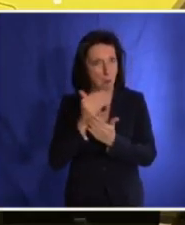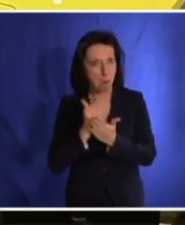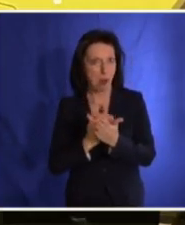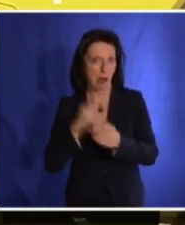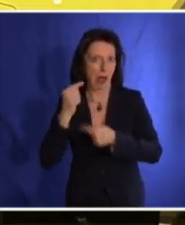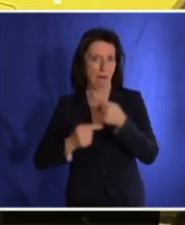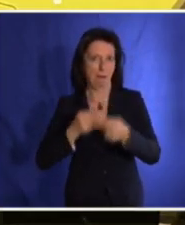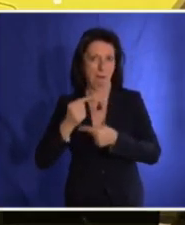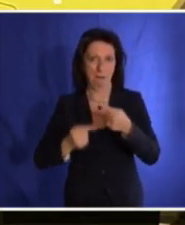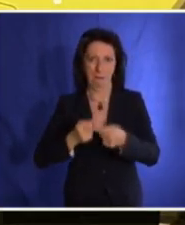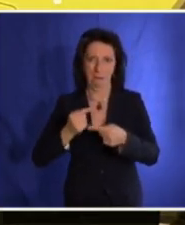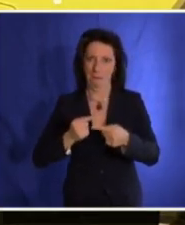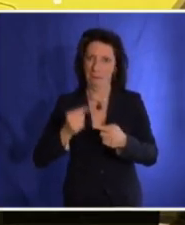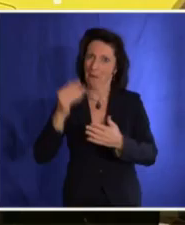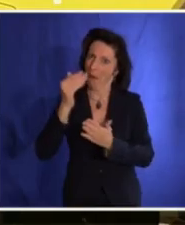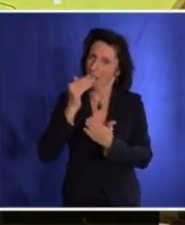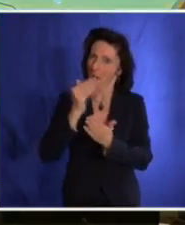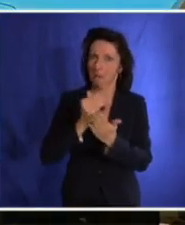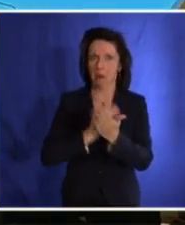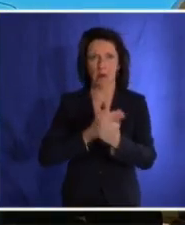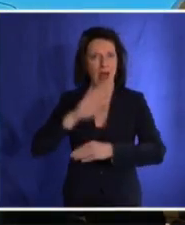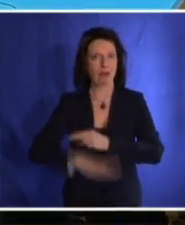volles Programm Niederösterreich.